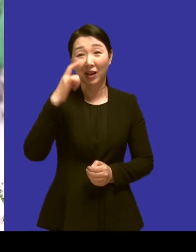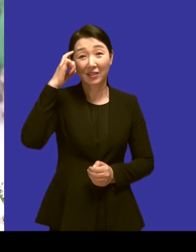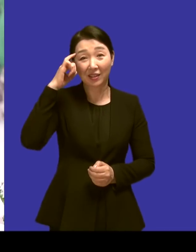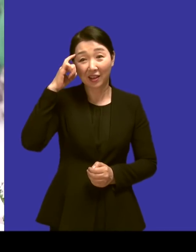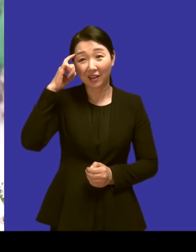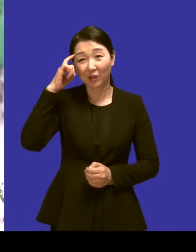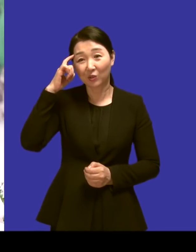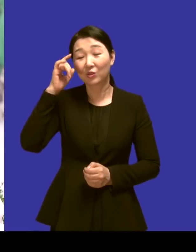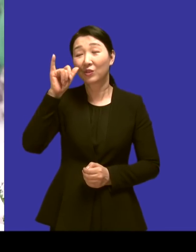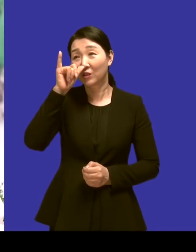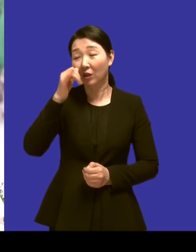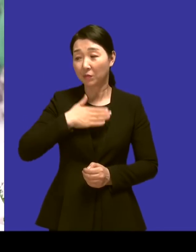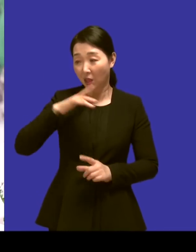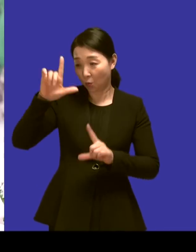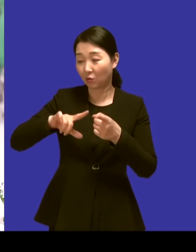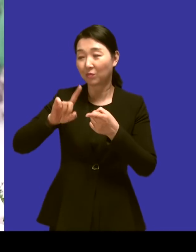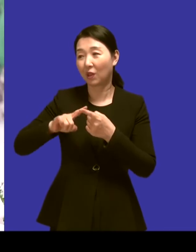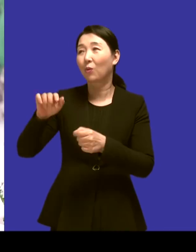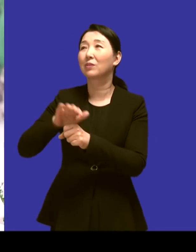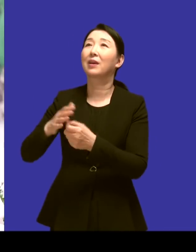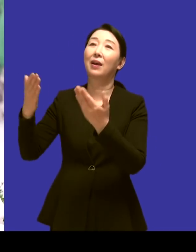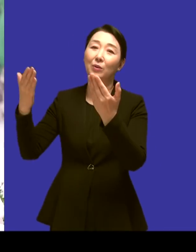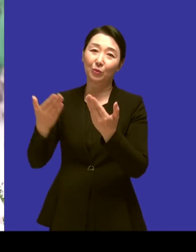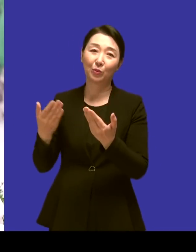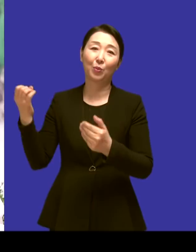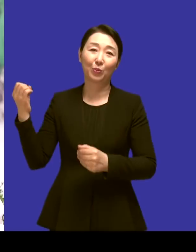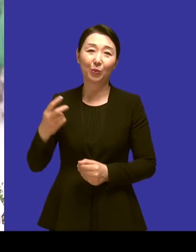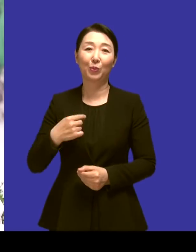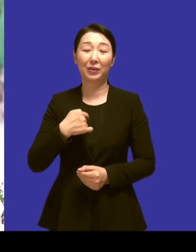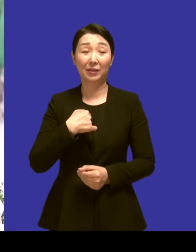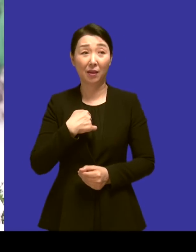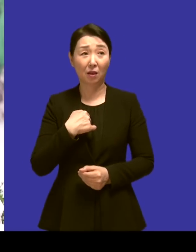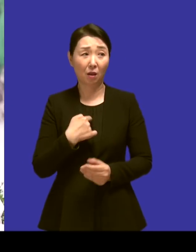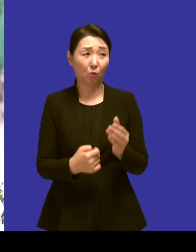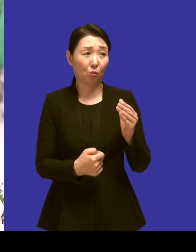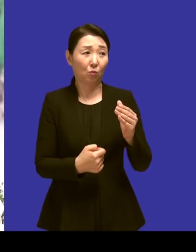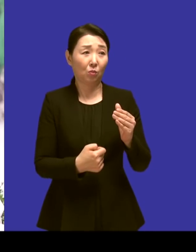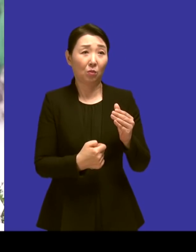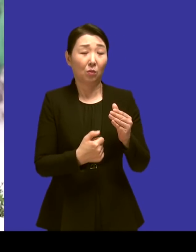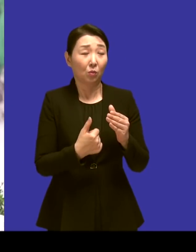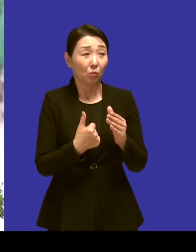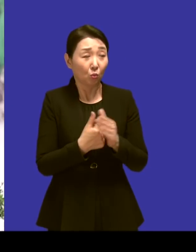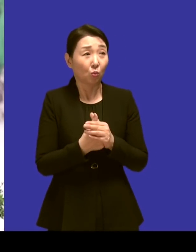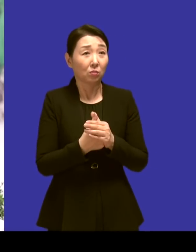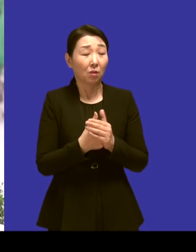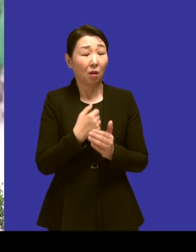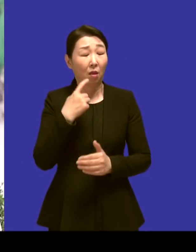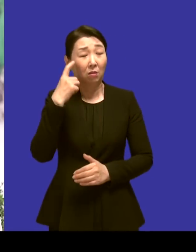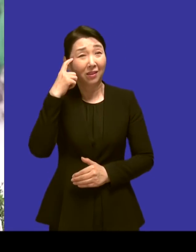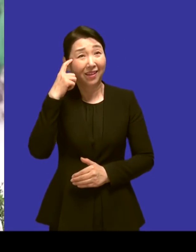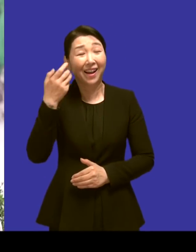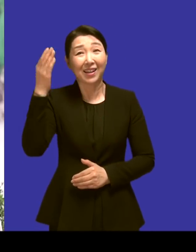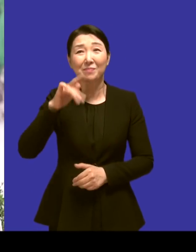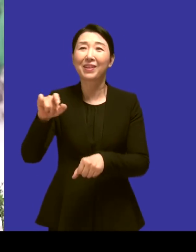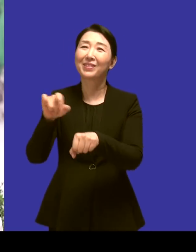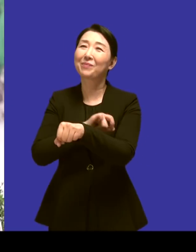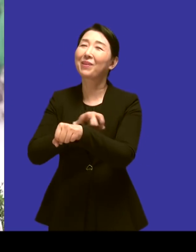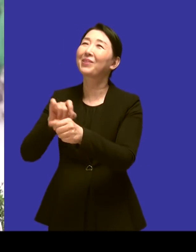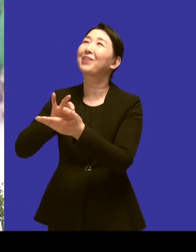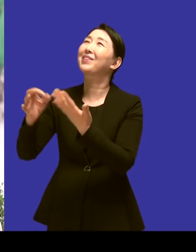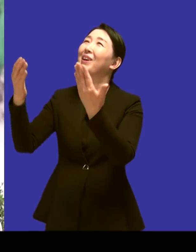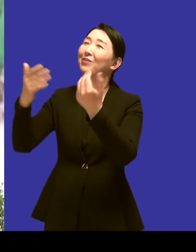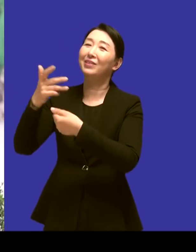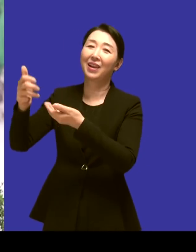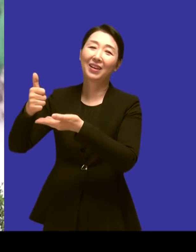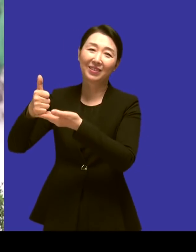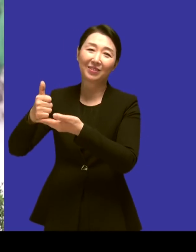흠이 있지만 우리를 있는 그대로 사랑하시고 그리고 내가 특이하다고 생각하는 부분까지도 특별하게 사용을 하시는 그런